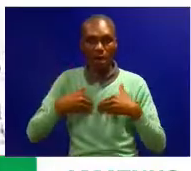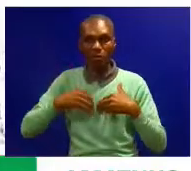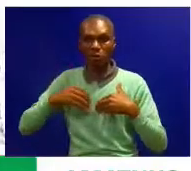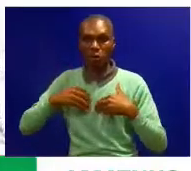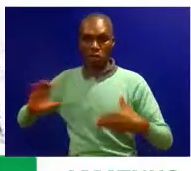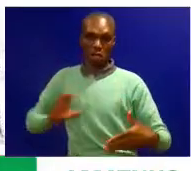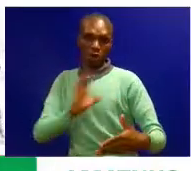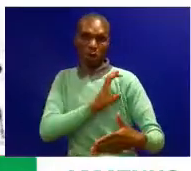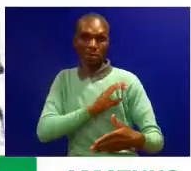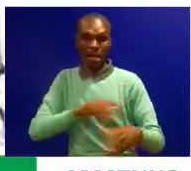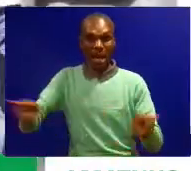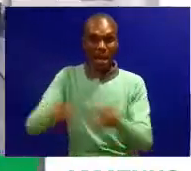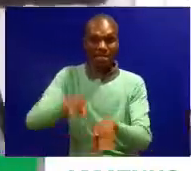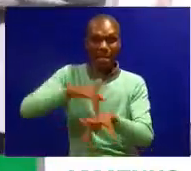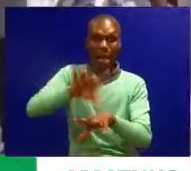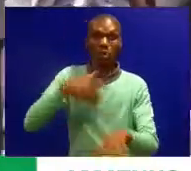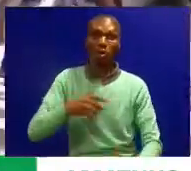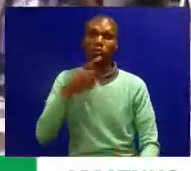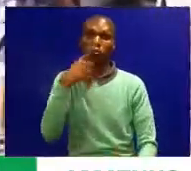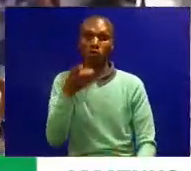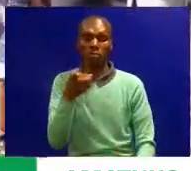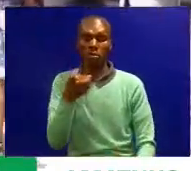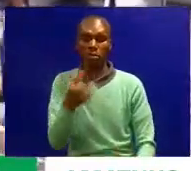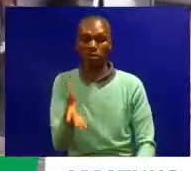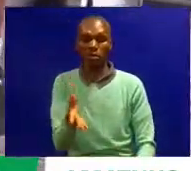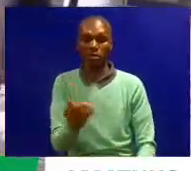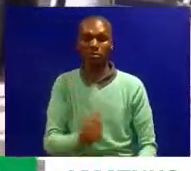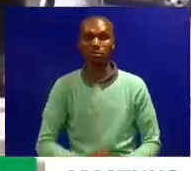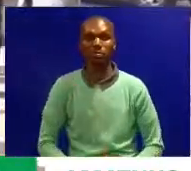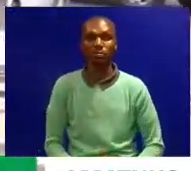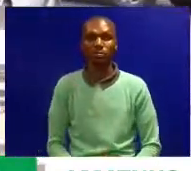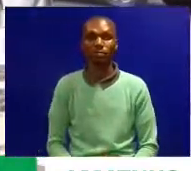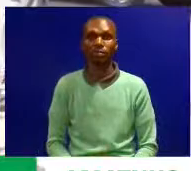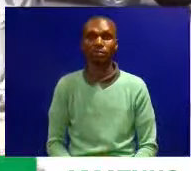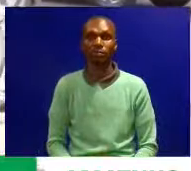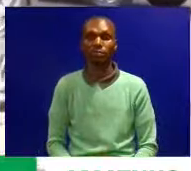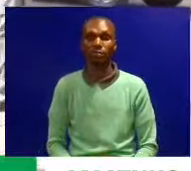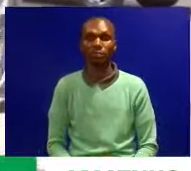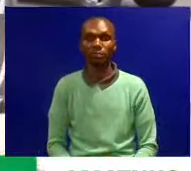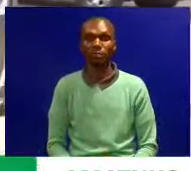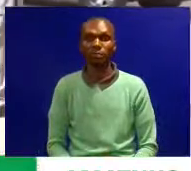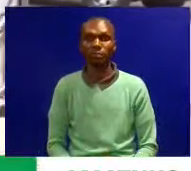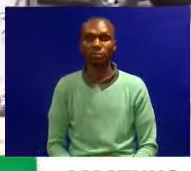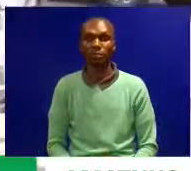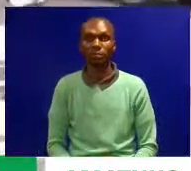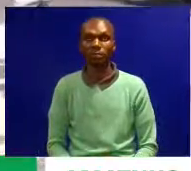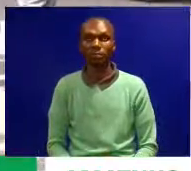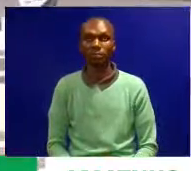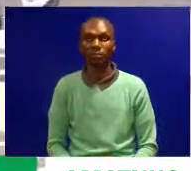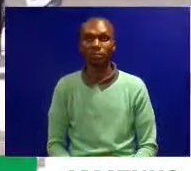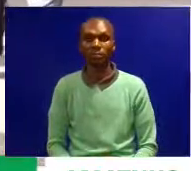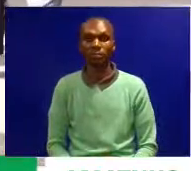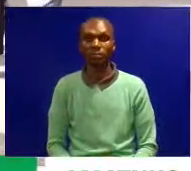committee buna wato tebiri bagane eliye ito inko ripotelia egetaseni kia Ndizi TV elietaliane Mildred Momanyi.